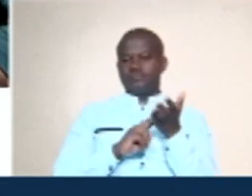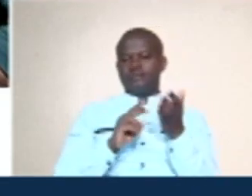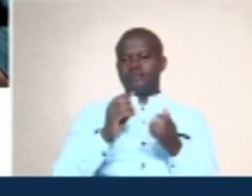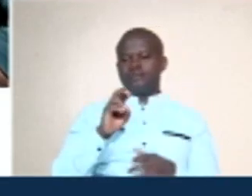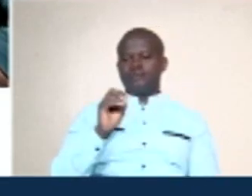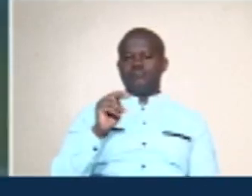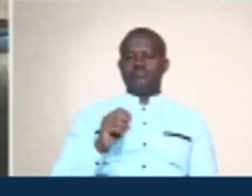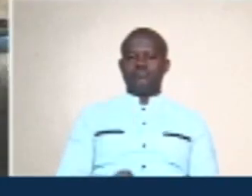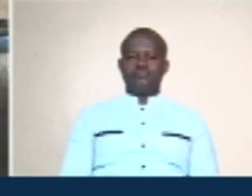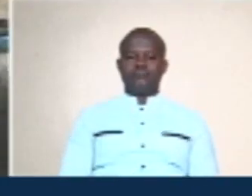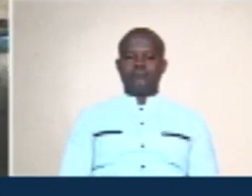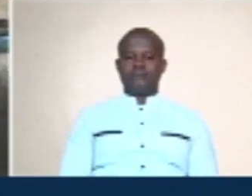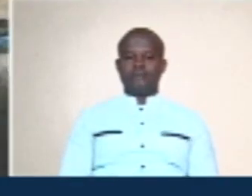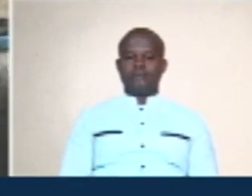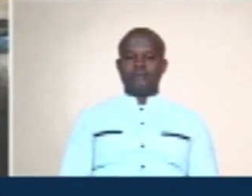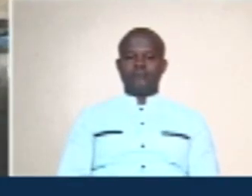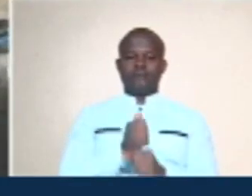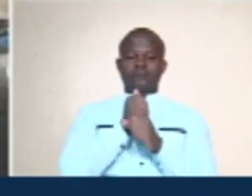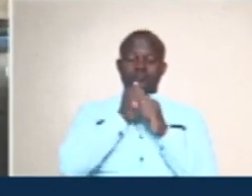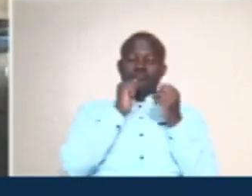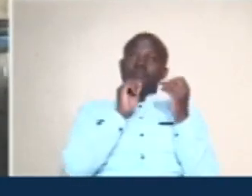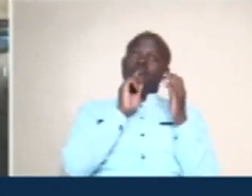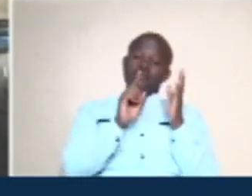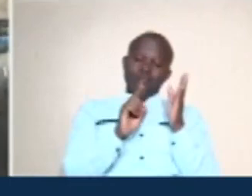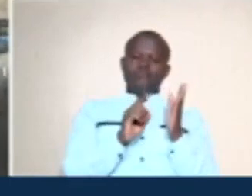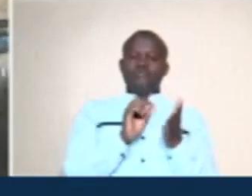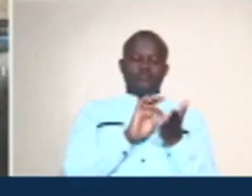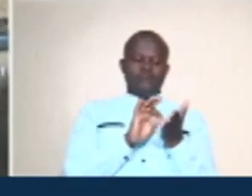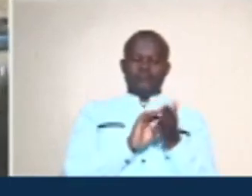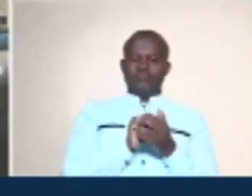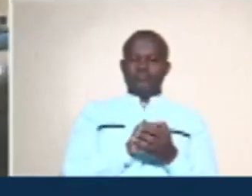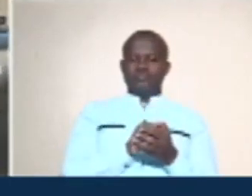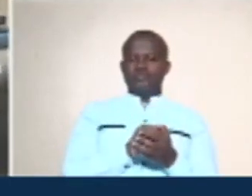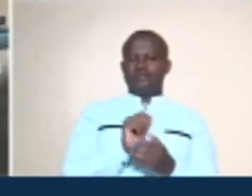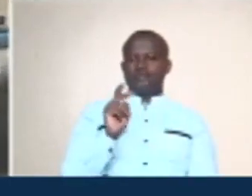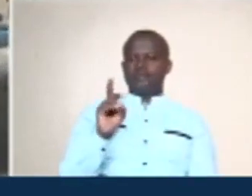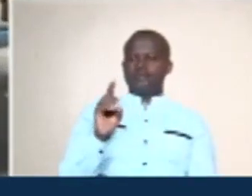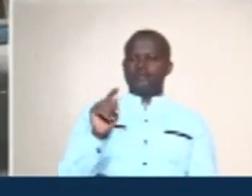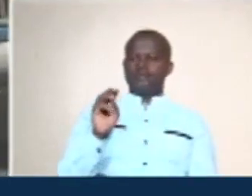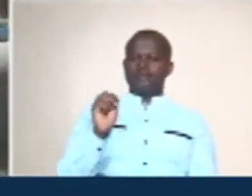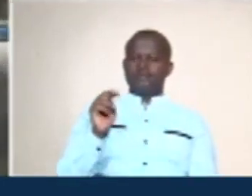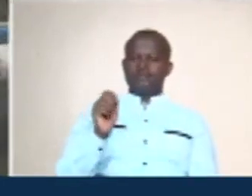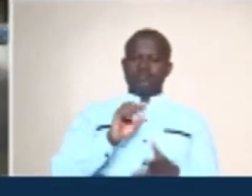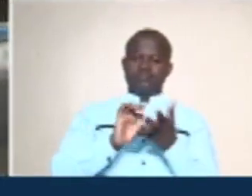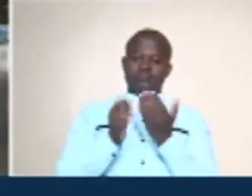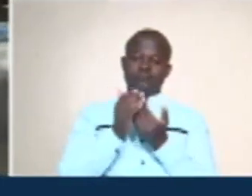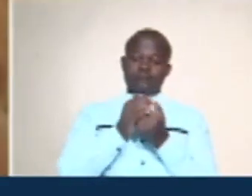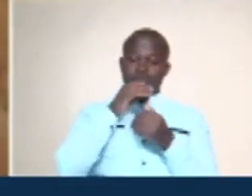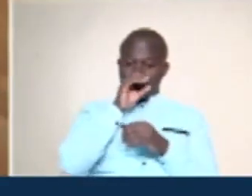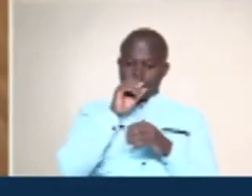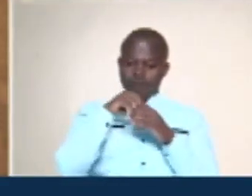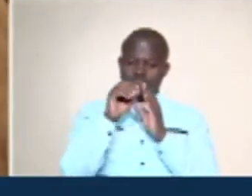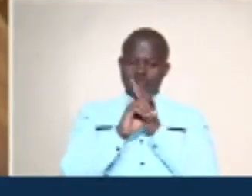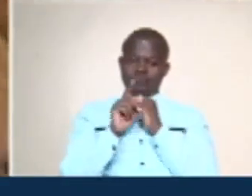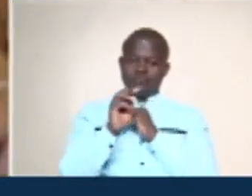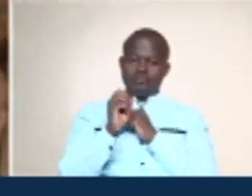drone. Ukora komande tukandikira Ndikumana Antoine n'umworozi w'ingurube wabigize umwuga mu karere ka